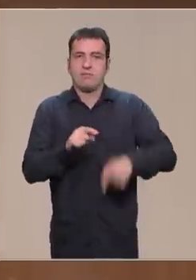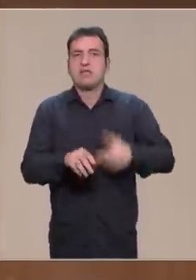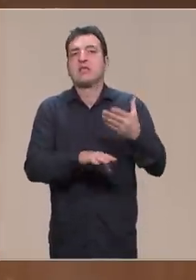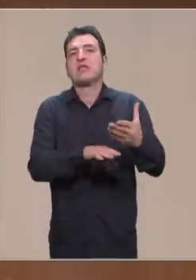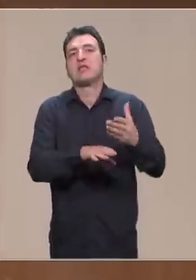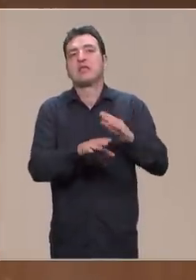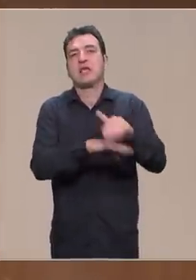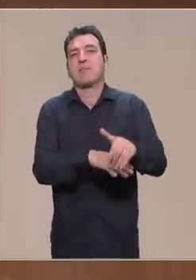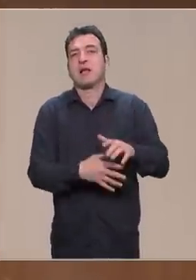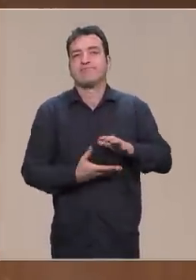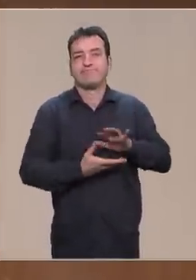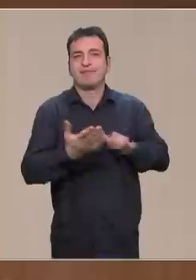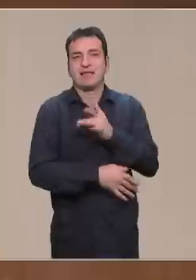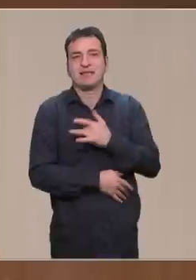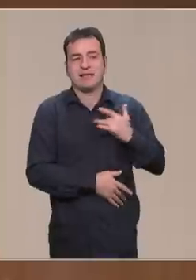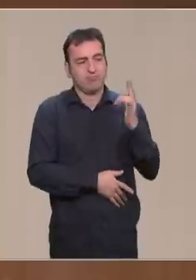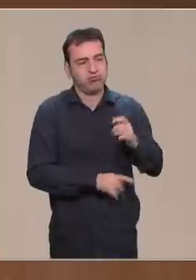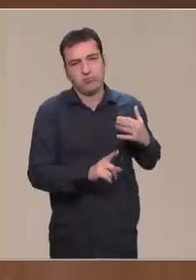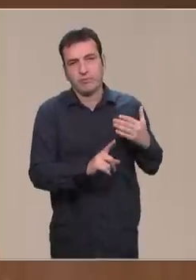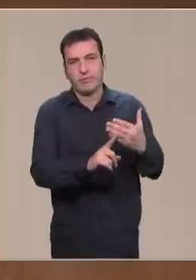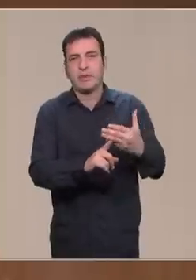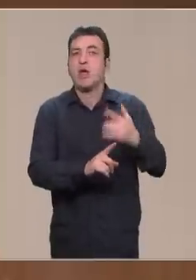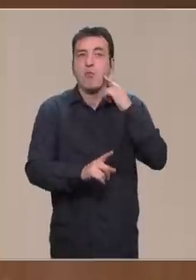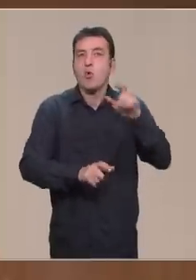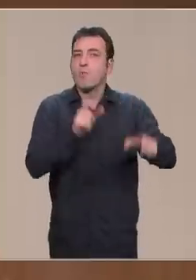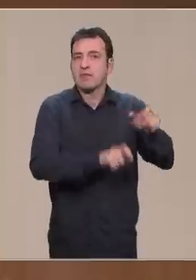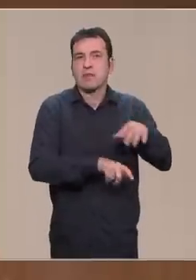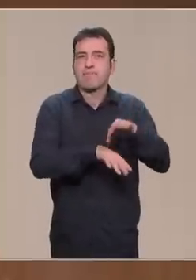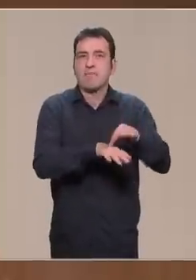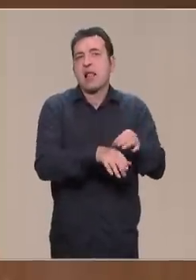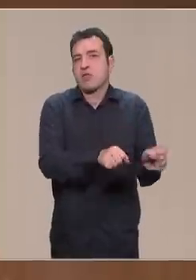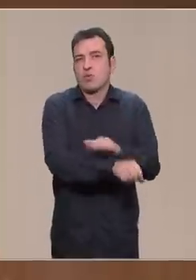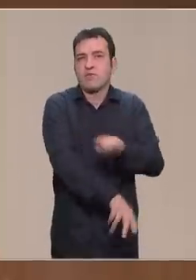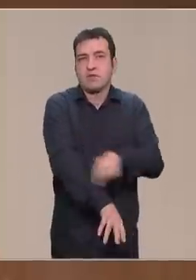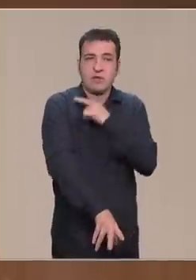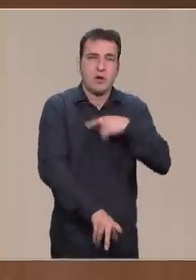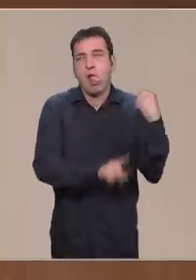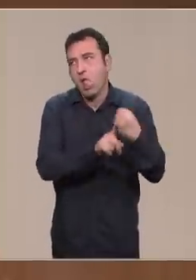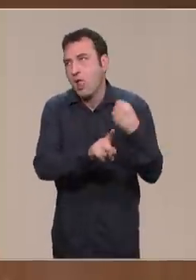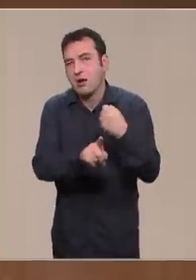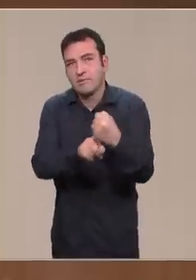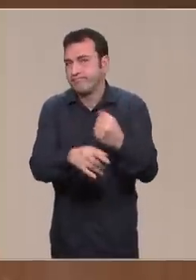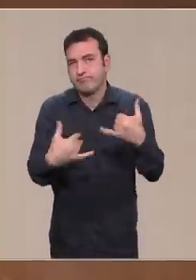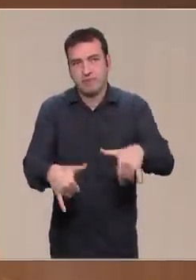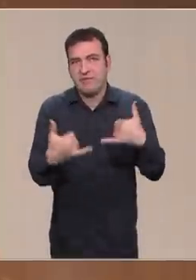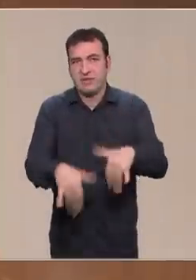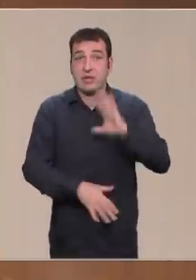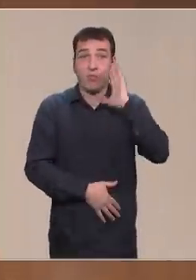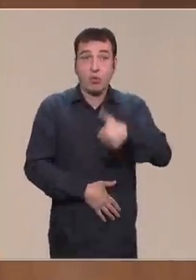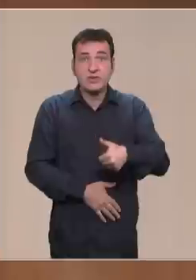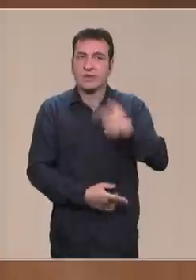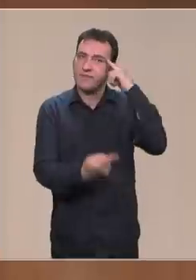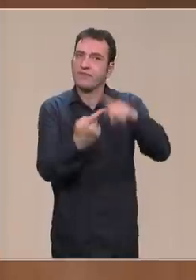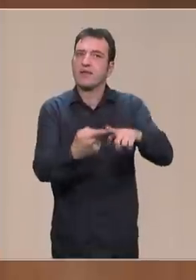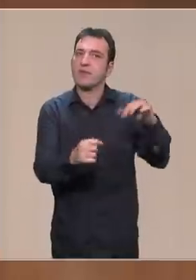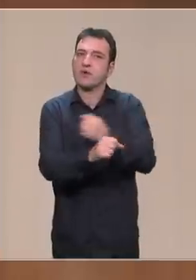crise sanitaire, le parcours du combattant n'en finit pas pour les malades du Covid long. C'est bien pour cela que ce sujet est un enjeu majeur pour